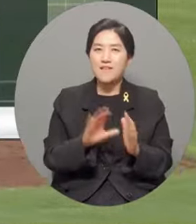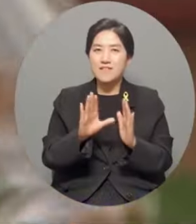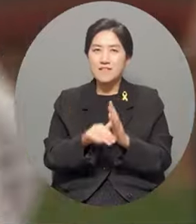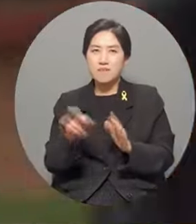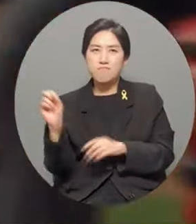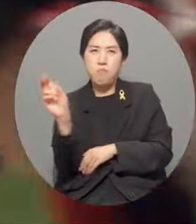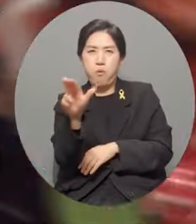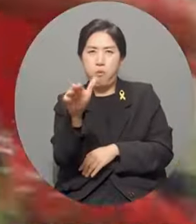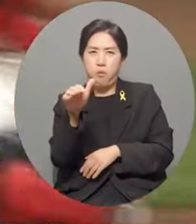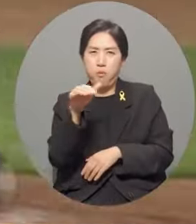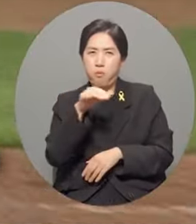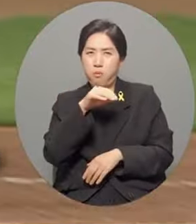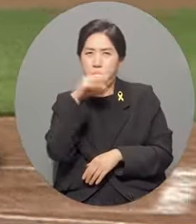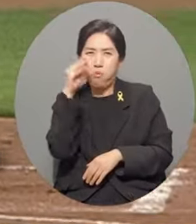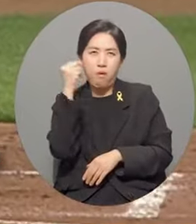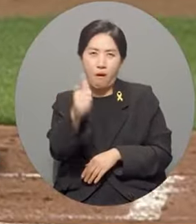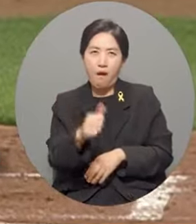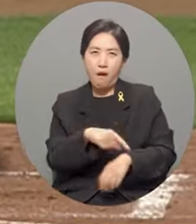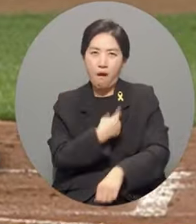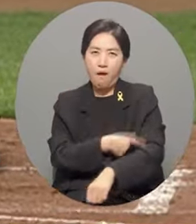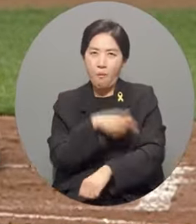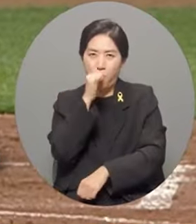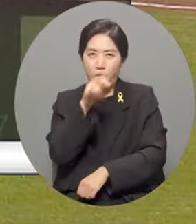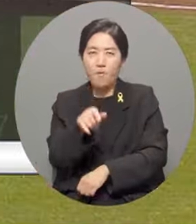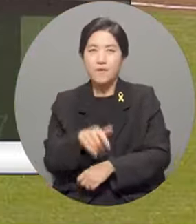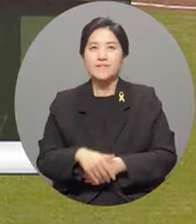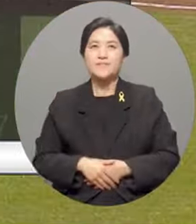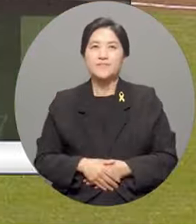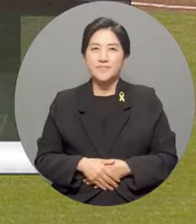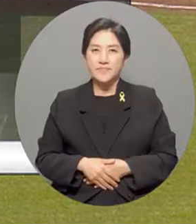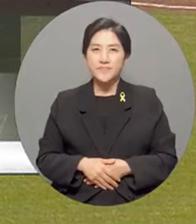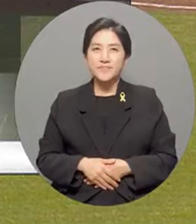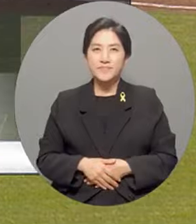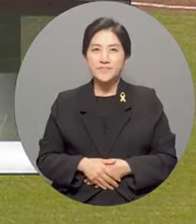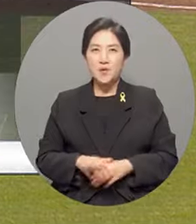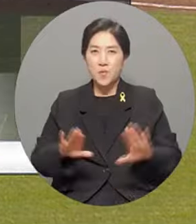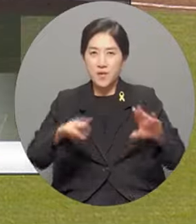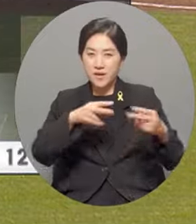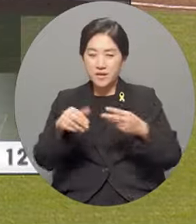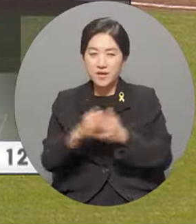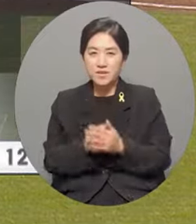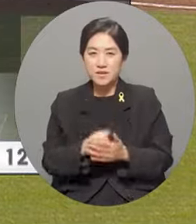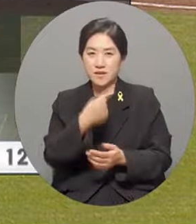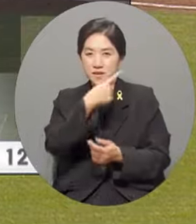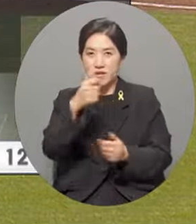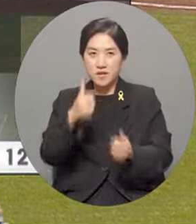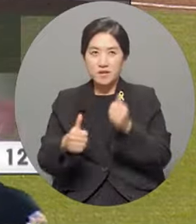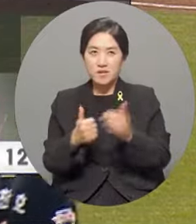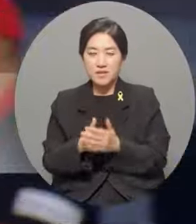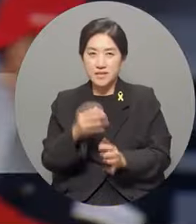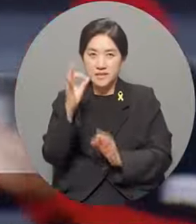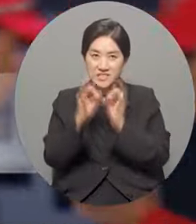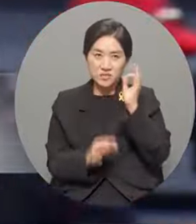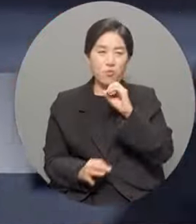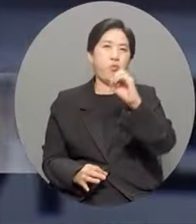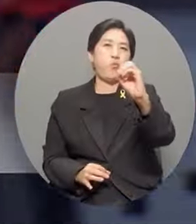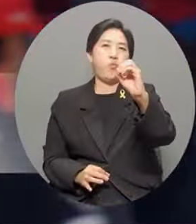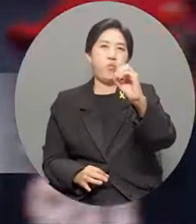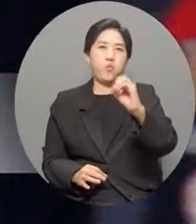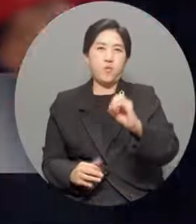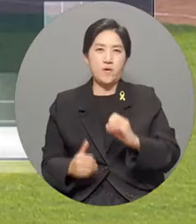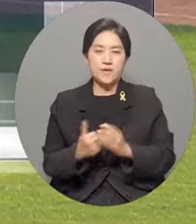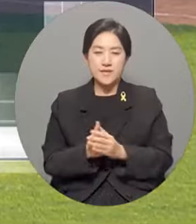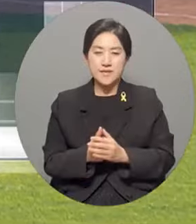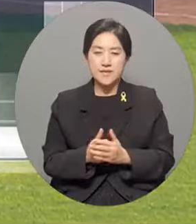스트라이크를 공과시키는 그렇습니다. 그런 능력을 보여주고 있는 거죠. 예. 올 시즌 11경기에서 자책점 0. 팀